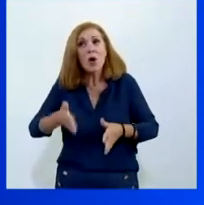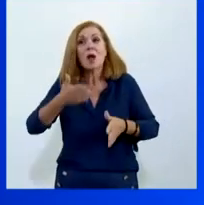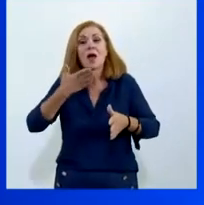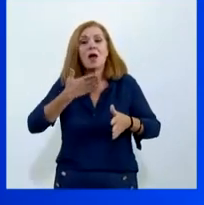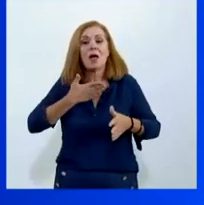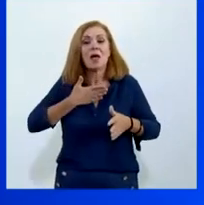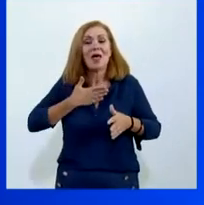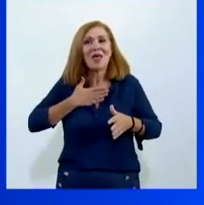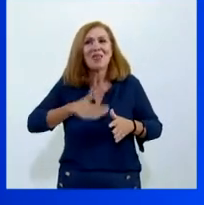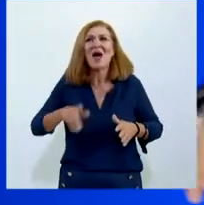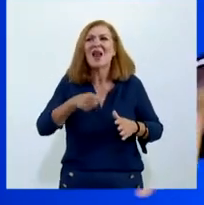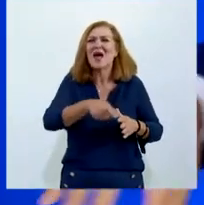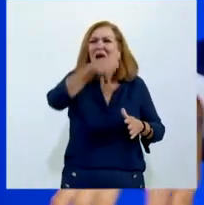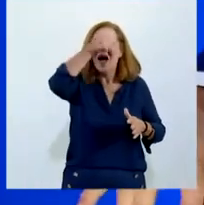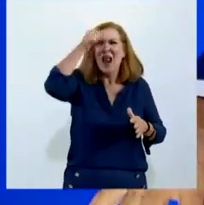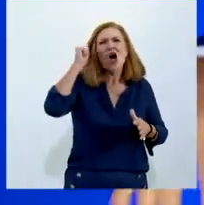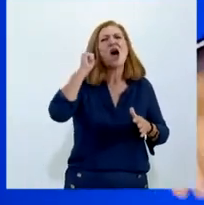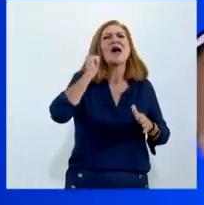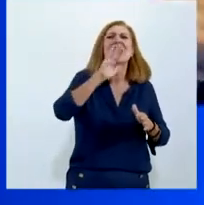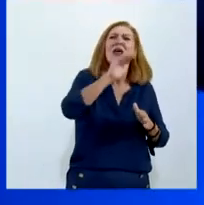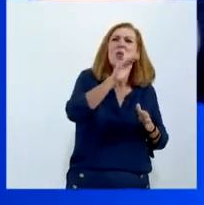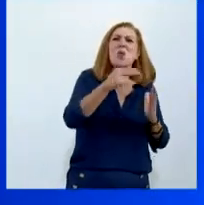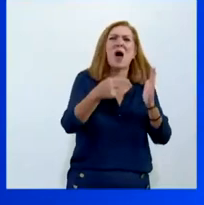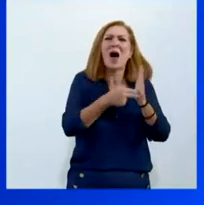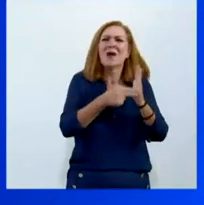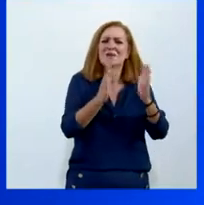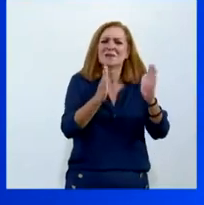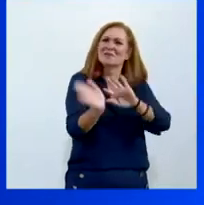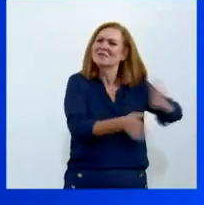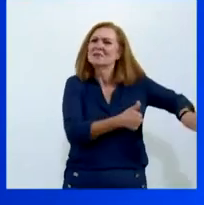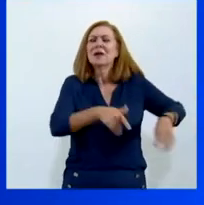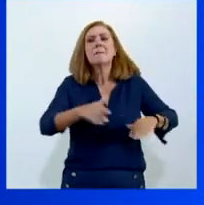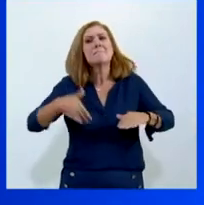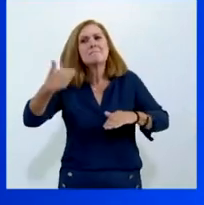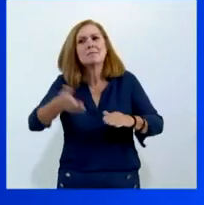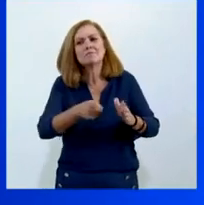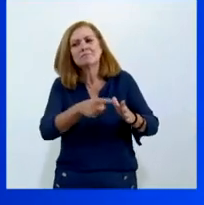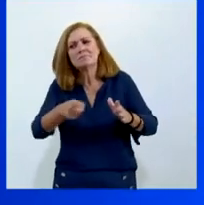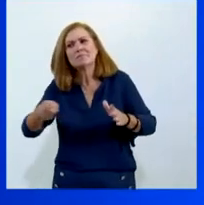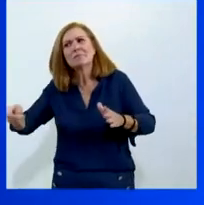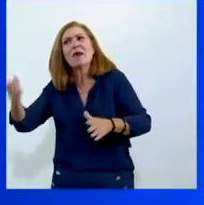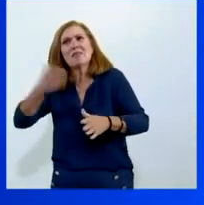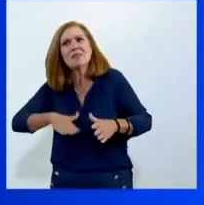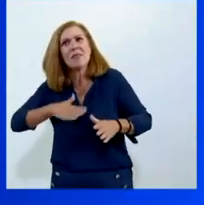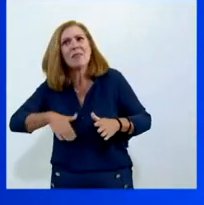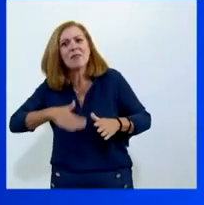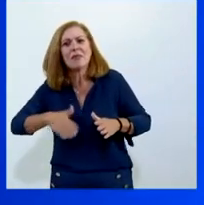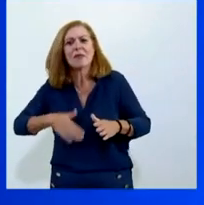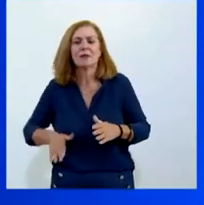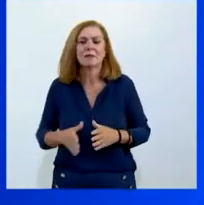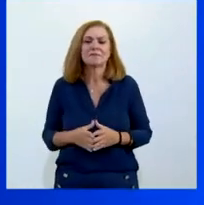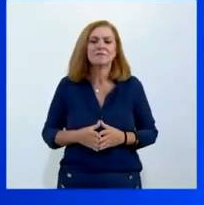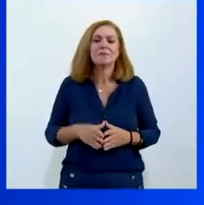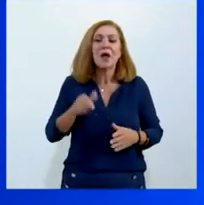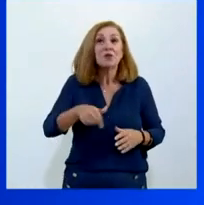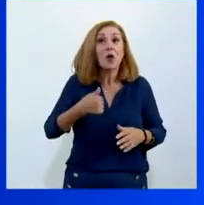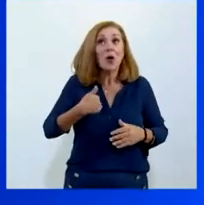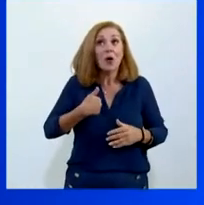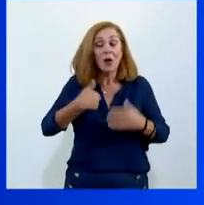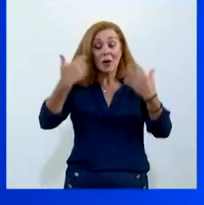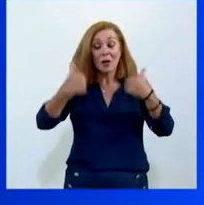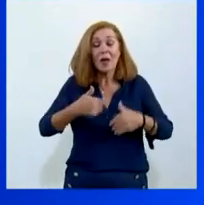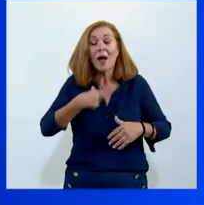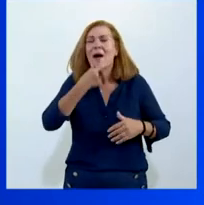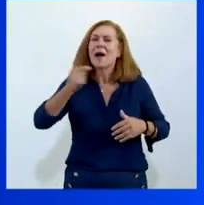εκτός των μηνών εκείνων που ταξίδευαν ενδεχομένως στο παρελθόν. Αυτό είναι λοιπόν μια μεγάλη ευκαιρία για μας. Τώρα, οι